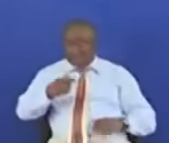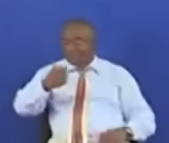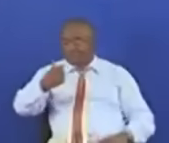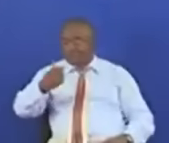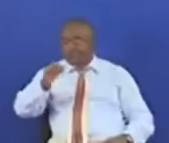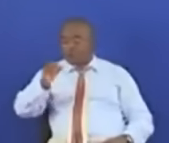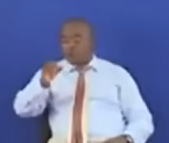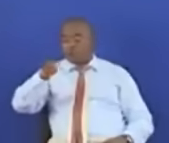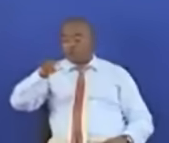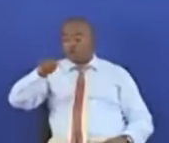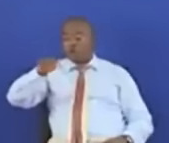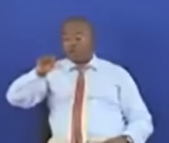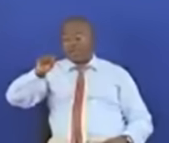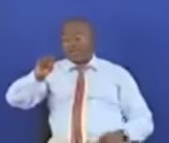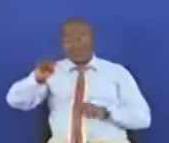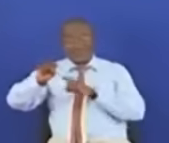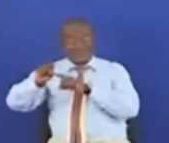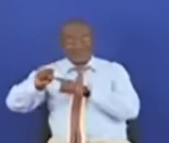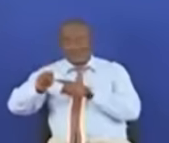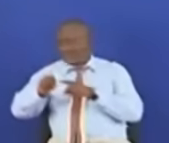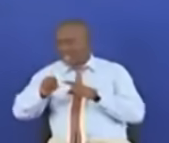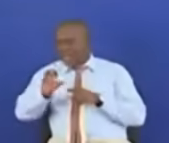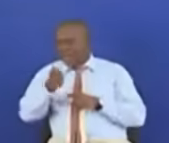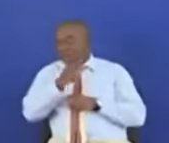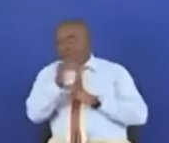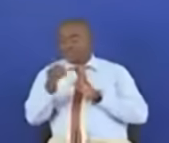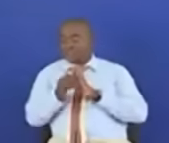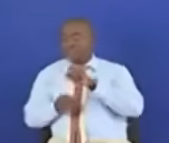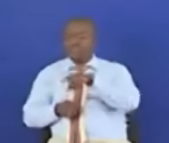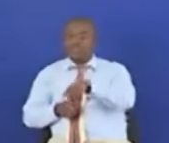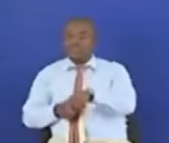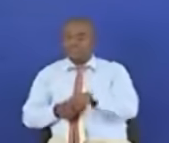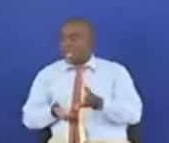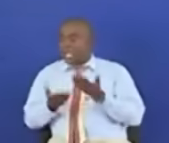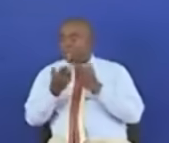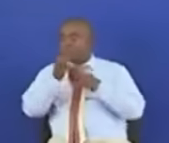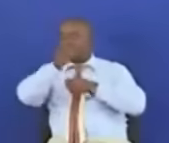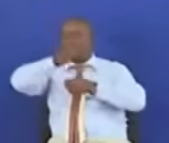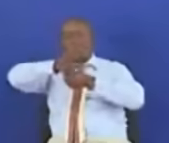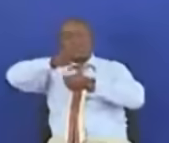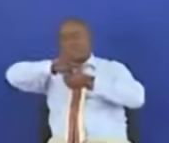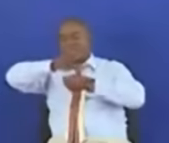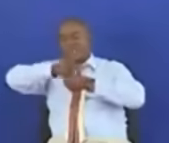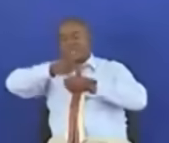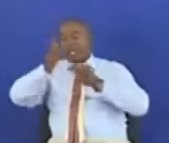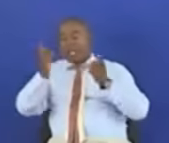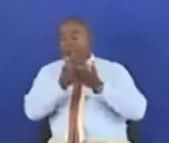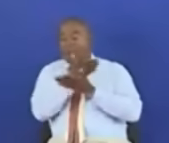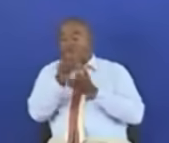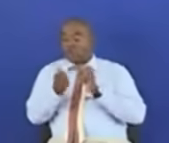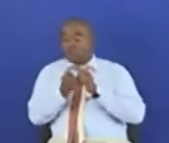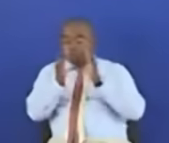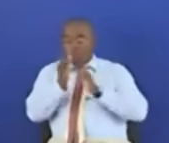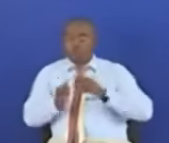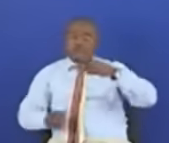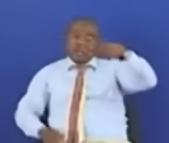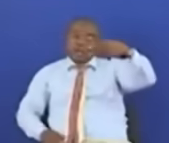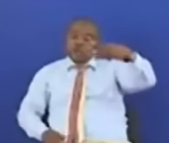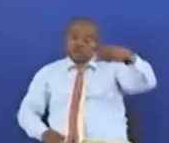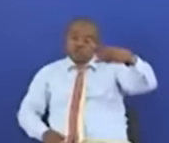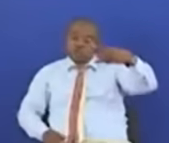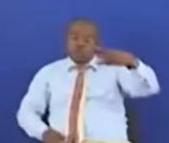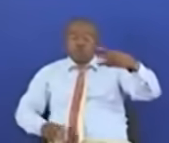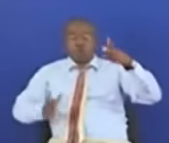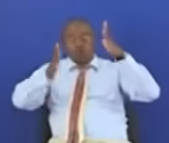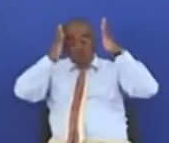divina na sio lex humane, bado sheria hiyo haitafanya kazi kama mambo haya matatu hayamo. Ndio maana unayaona katika